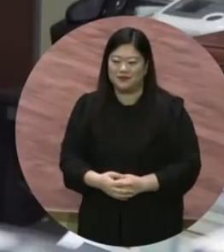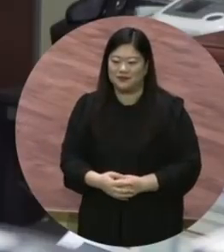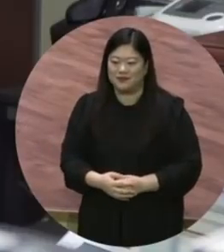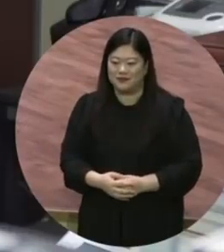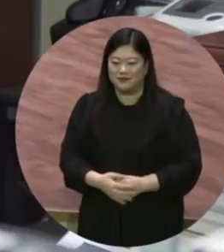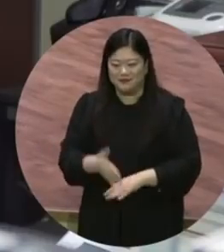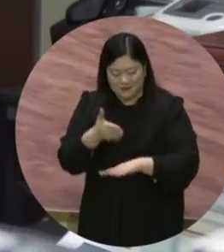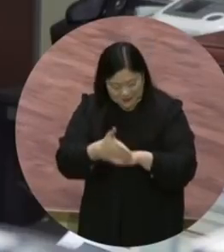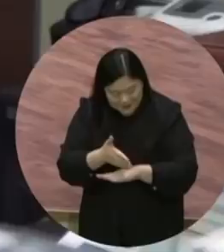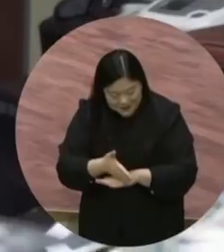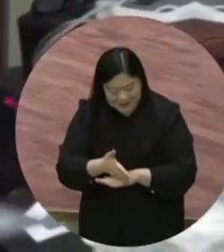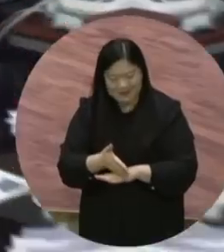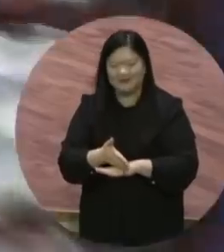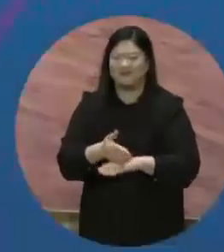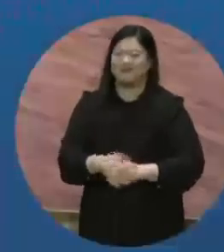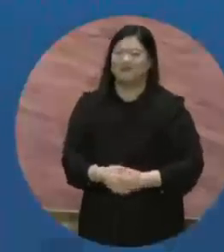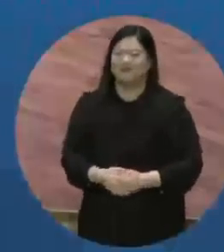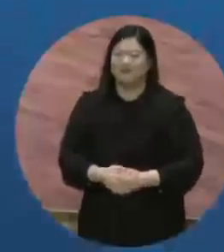바랍니다. 감사합니다.